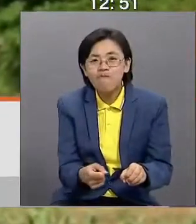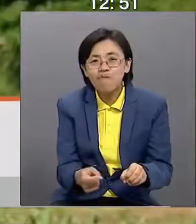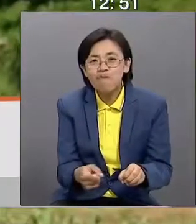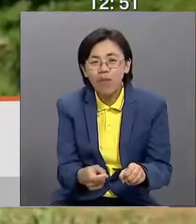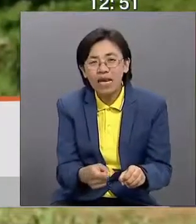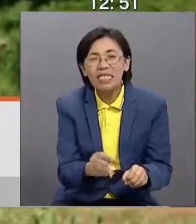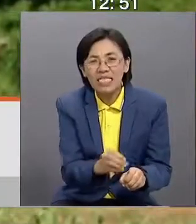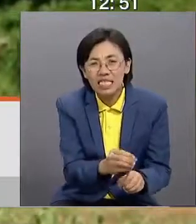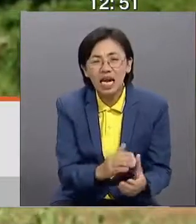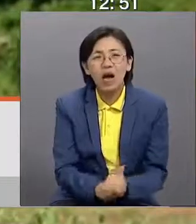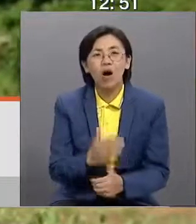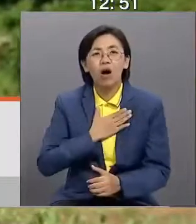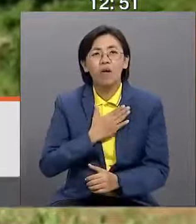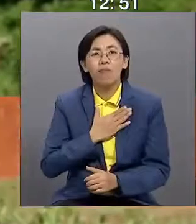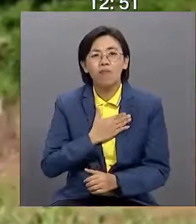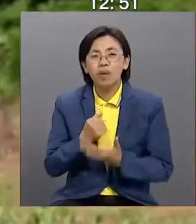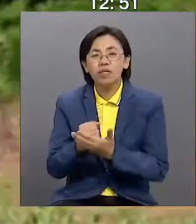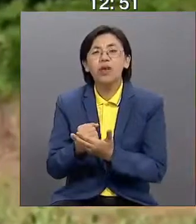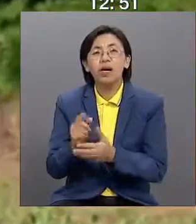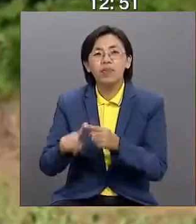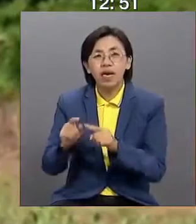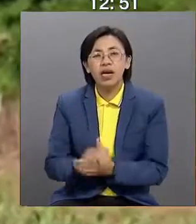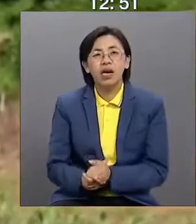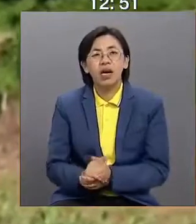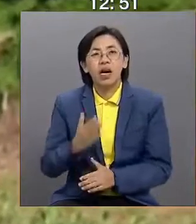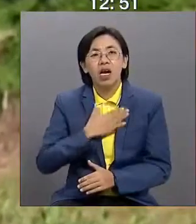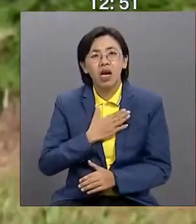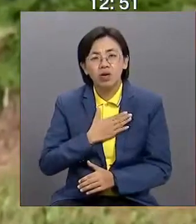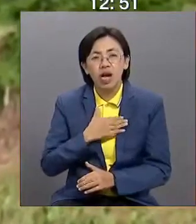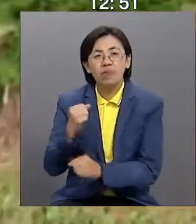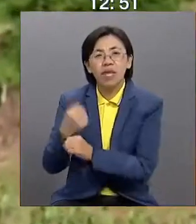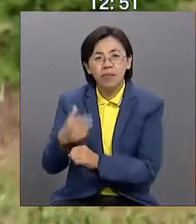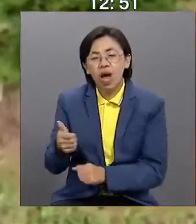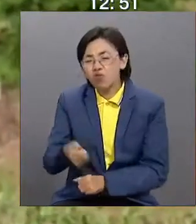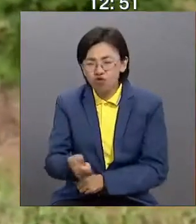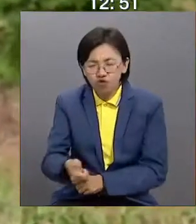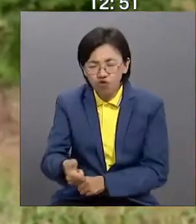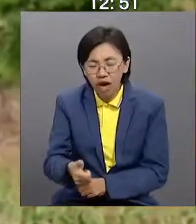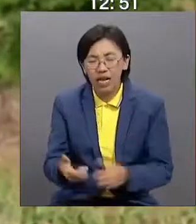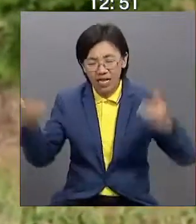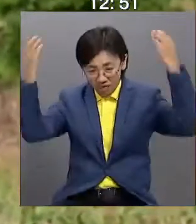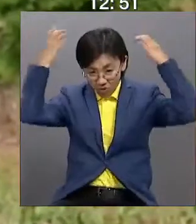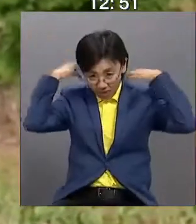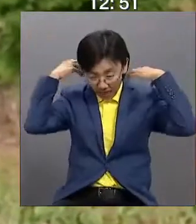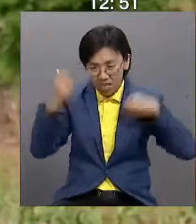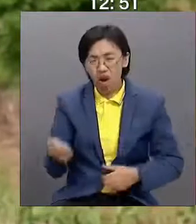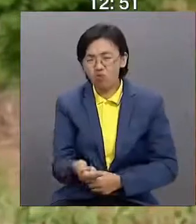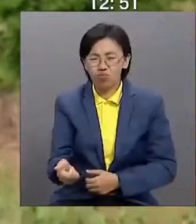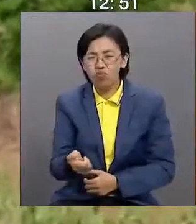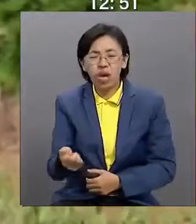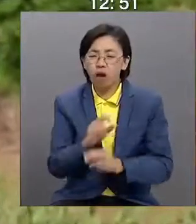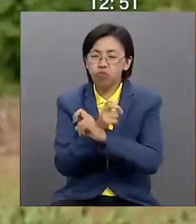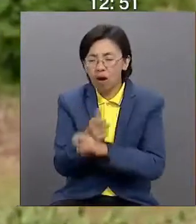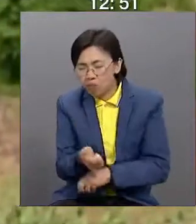ร็จของแปลงผมก็ไปแปลงเพื่อนครับแปลงที่แล้วก็ปลูกมาแล้วครับฉีดมาแล้วเหมือนกันครับน่าจะไม่อยู่ครับ